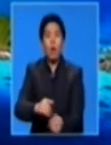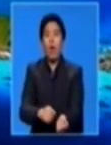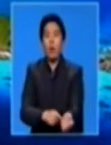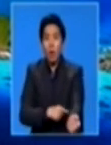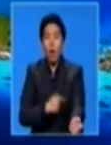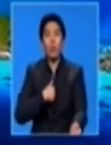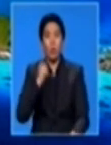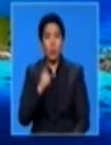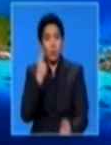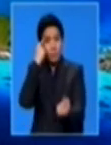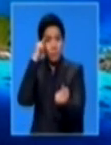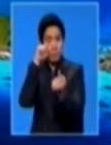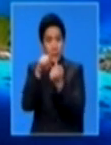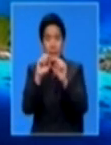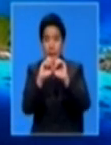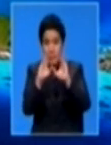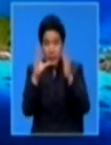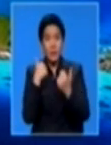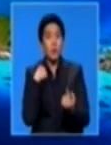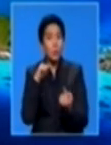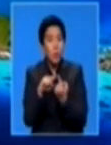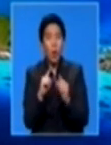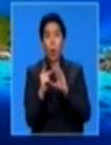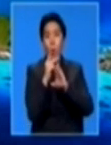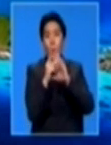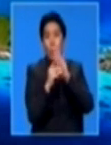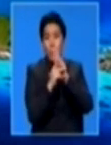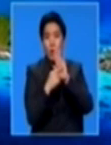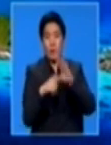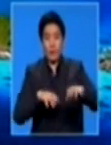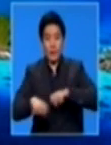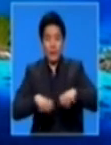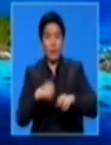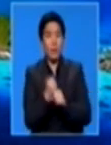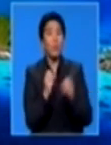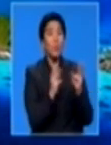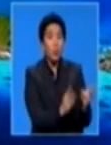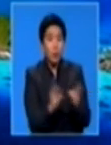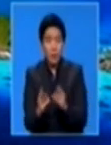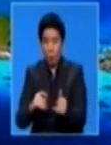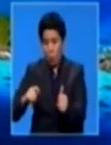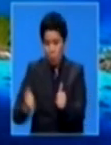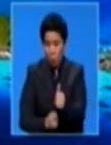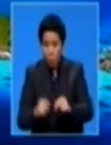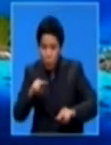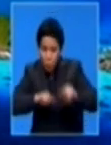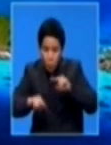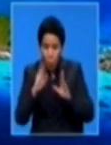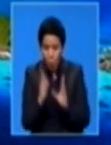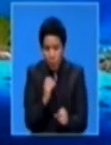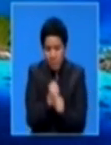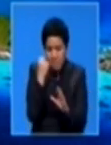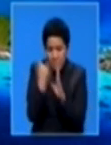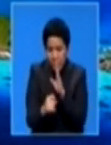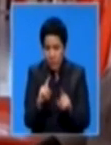ราต้องกำหนดเป้าหมายชัดเจนในเรื่องของกฎหมายเรื่องการบริหารจัดการวิธีการการลงโทษการดูแลเหยื่อน